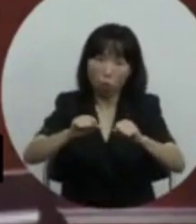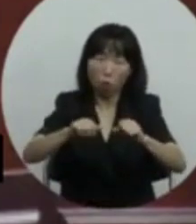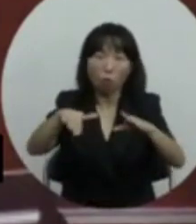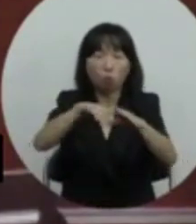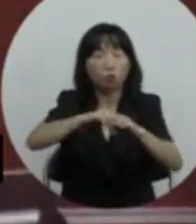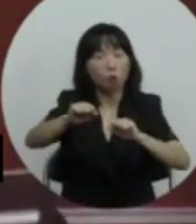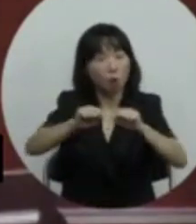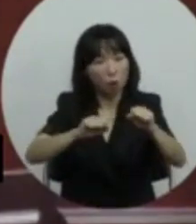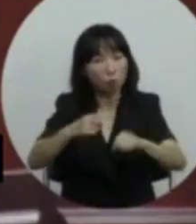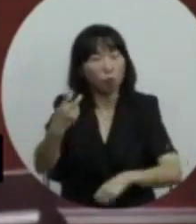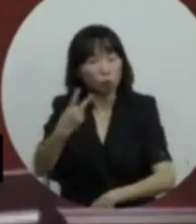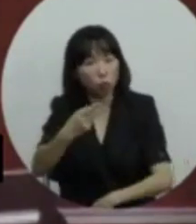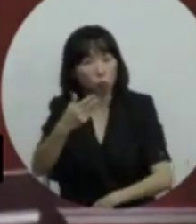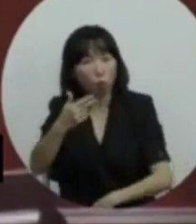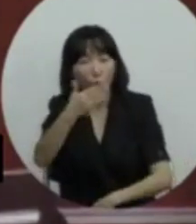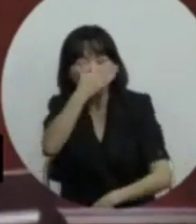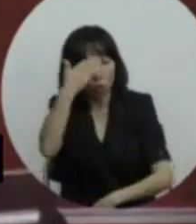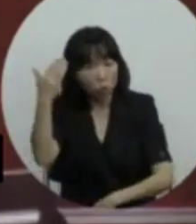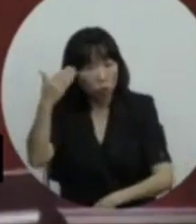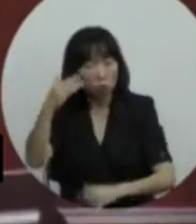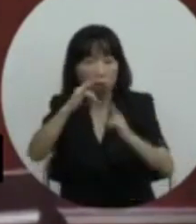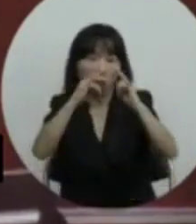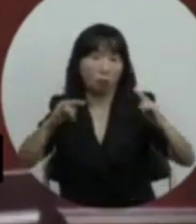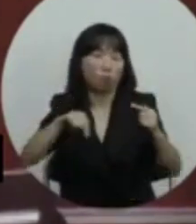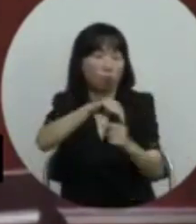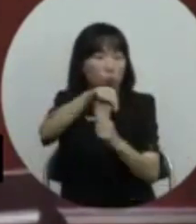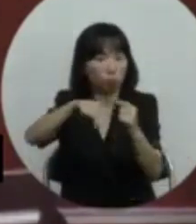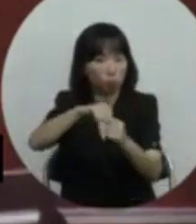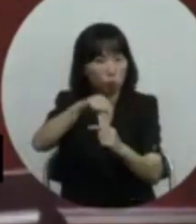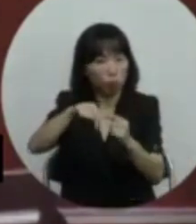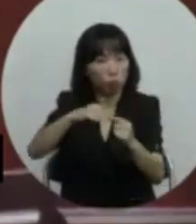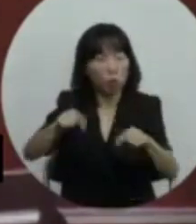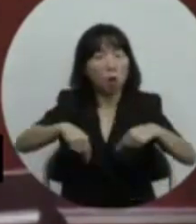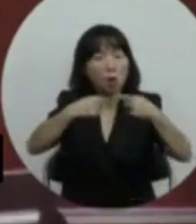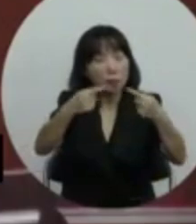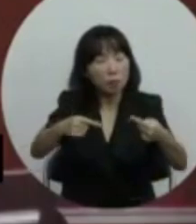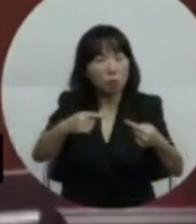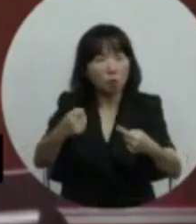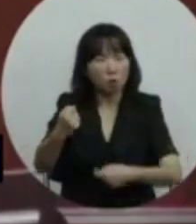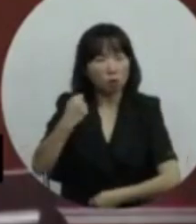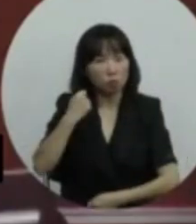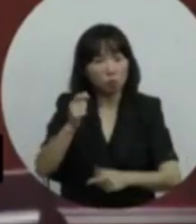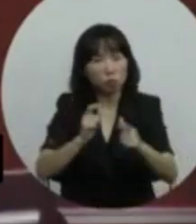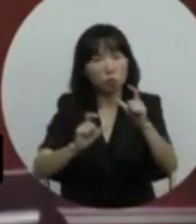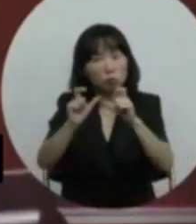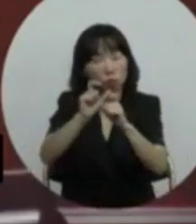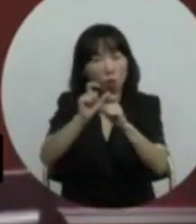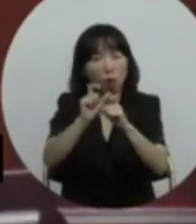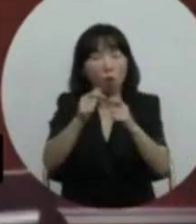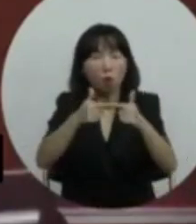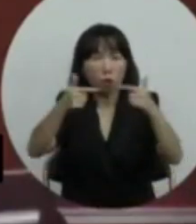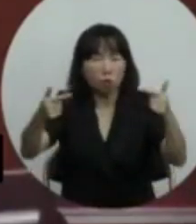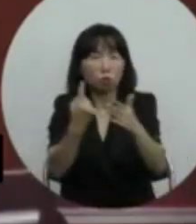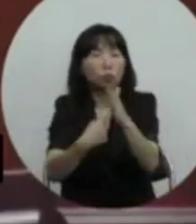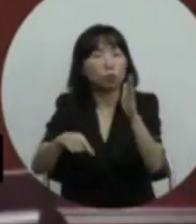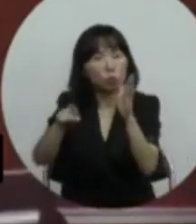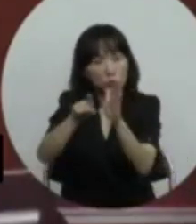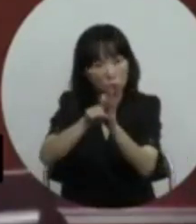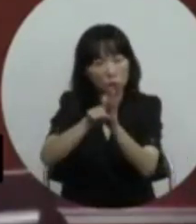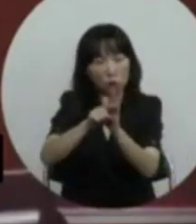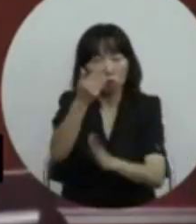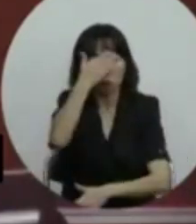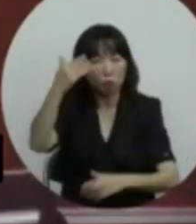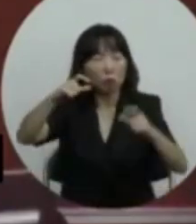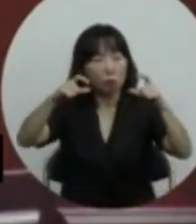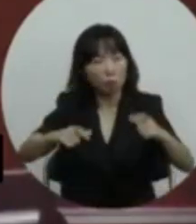문화활동가, 청년문화축제 및 캠프 운영, 참여 역량을 강화하기 위한 청년네일센터와